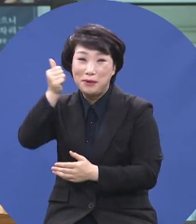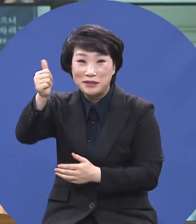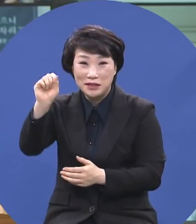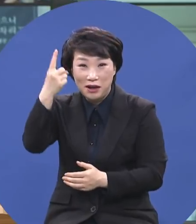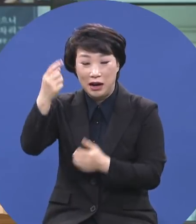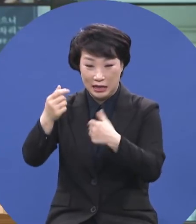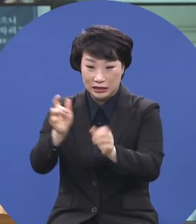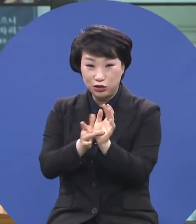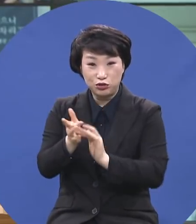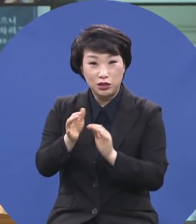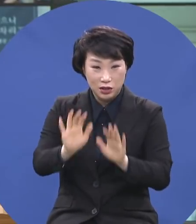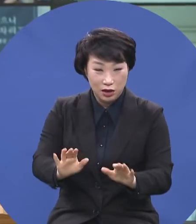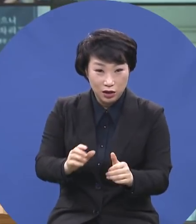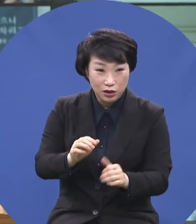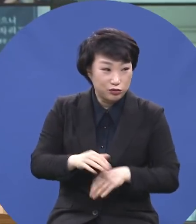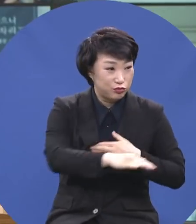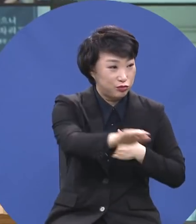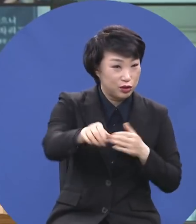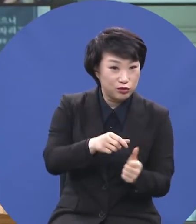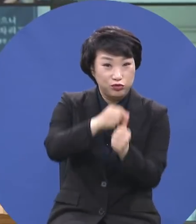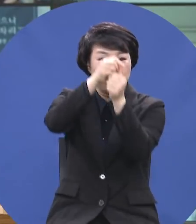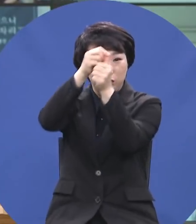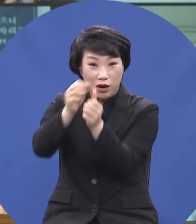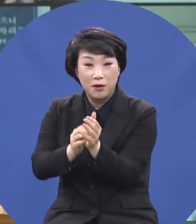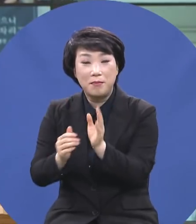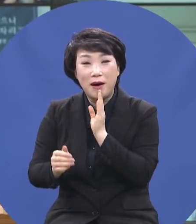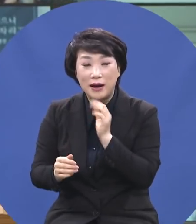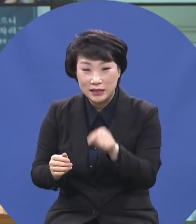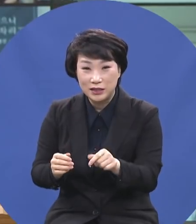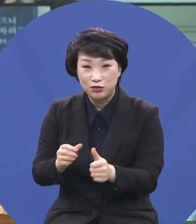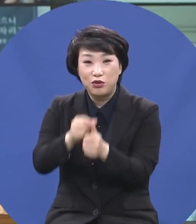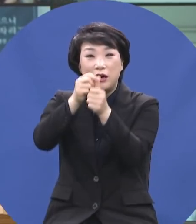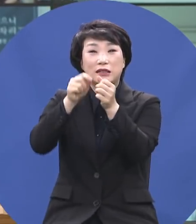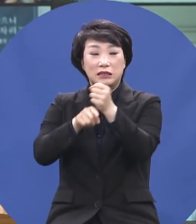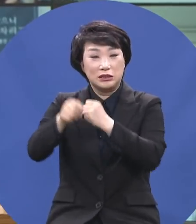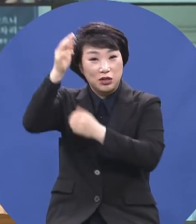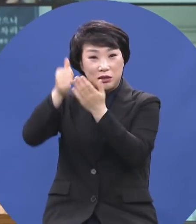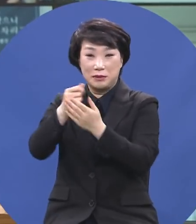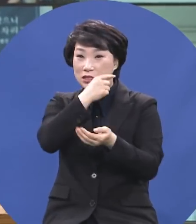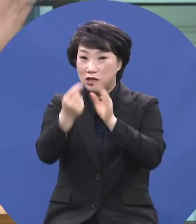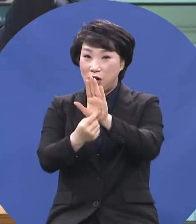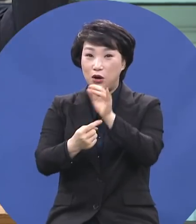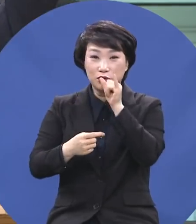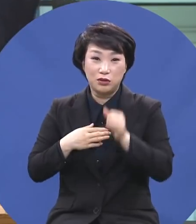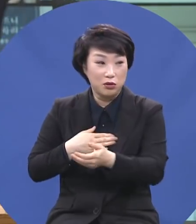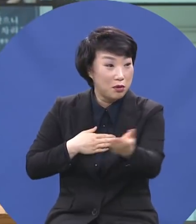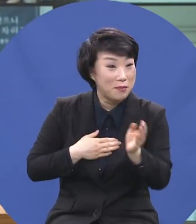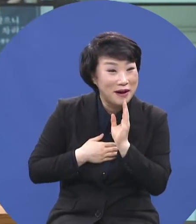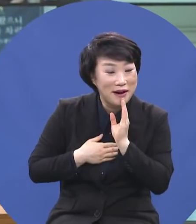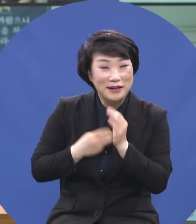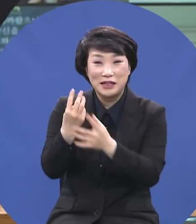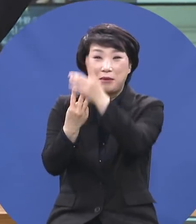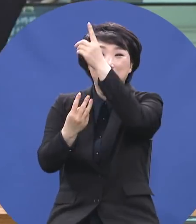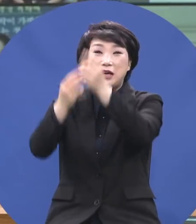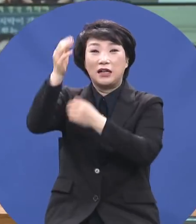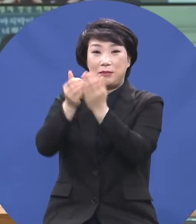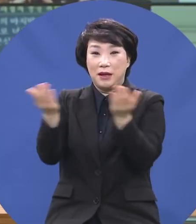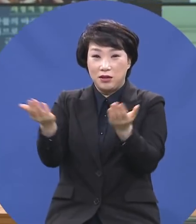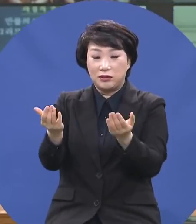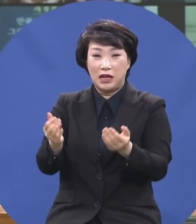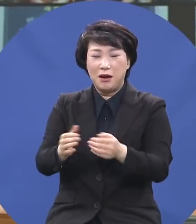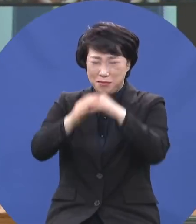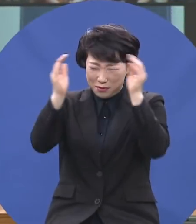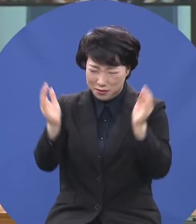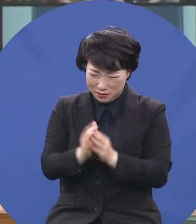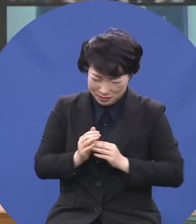아들로 구원하시고 아들로 구원하신 뜻을 성령이 증거하게 해서 삼위 하나님의 역사가